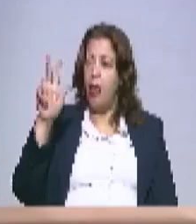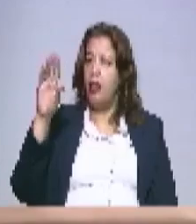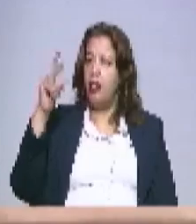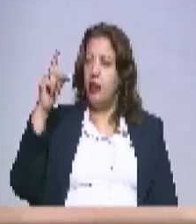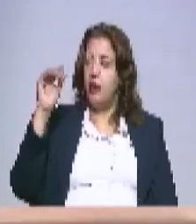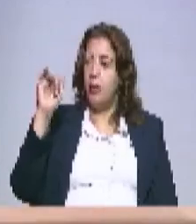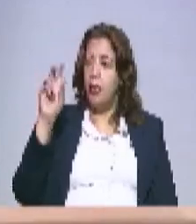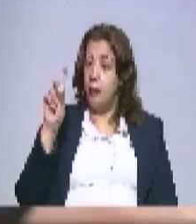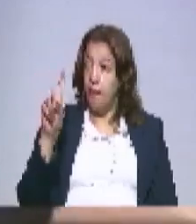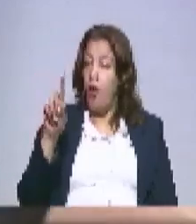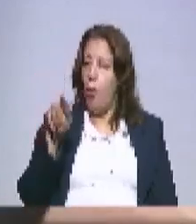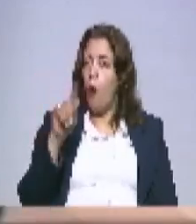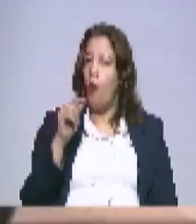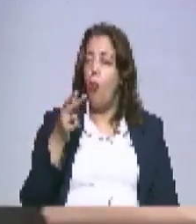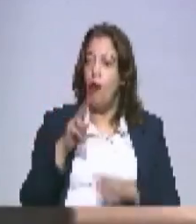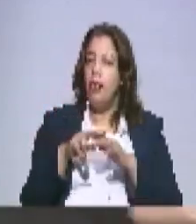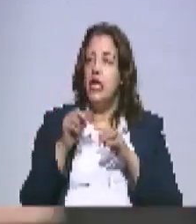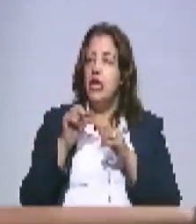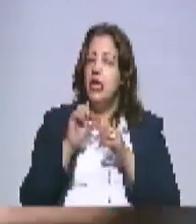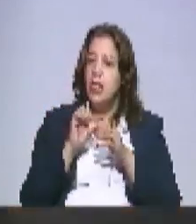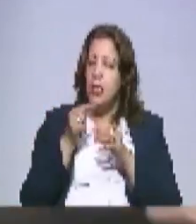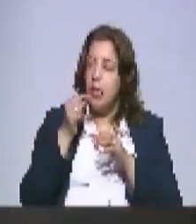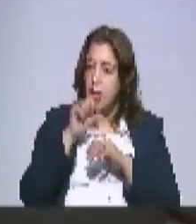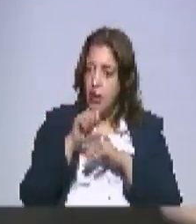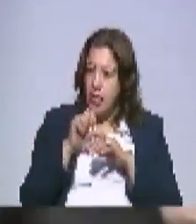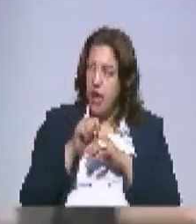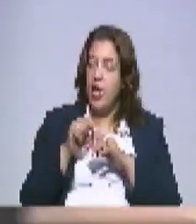وصويا صوص وزيت زيتون